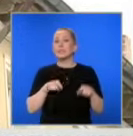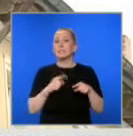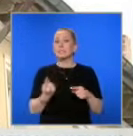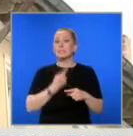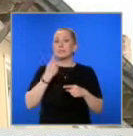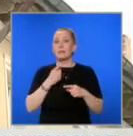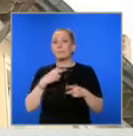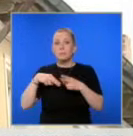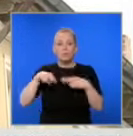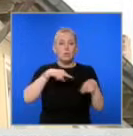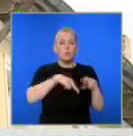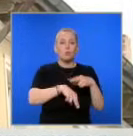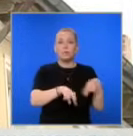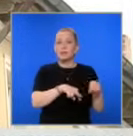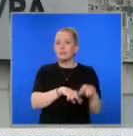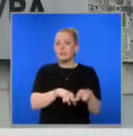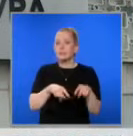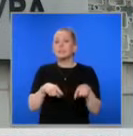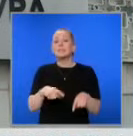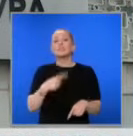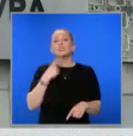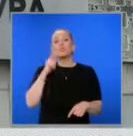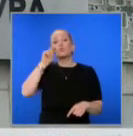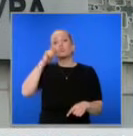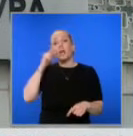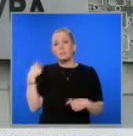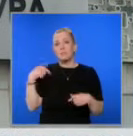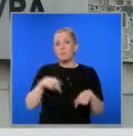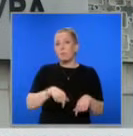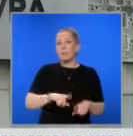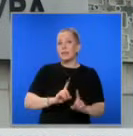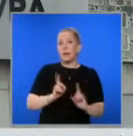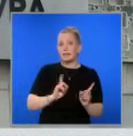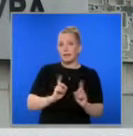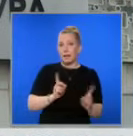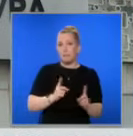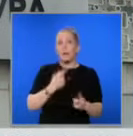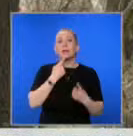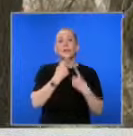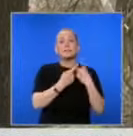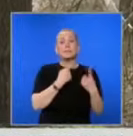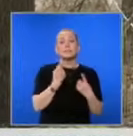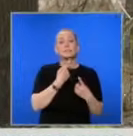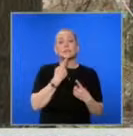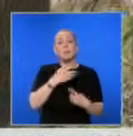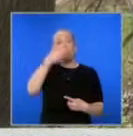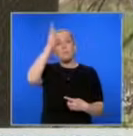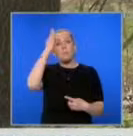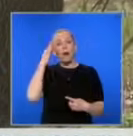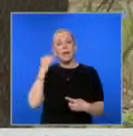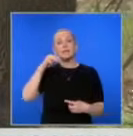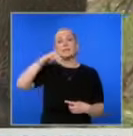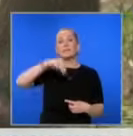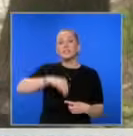каченото видео и медийните публикации, тъй като жалба и към момента няма. Разпитани са само майката, тъщата и детето на